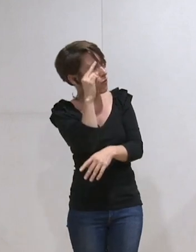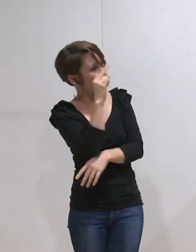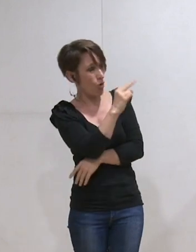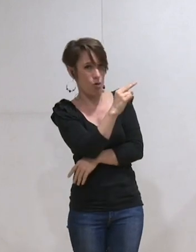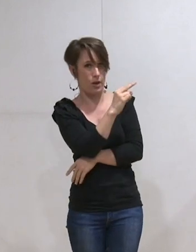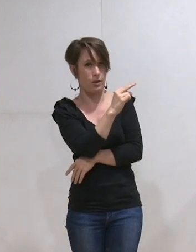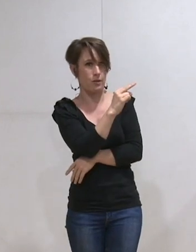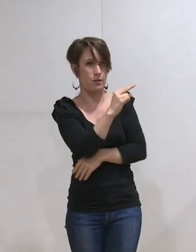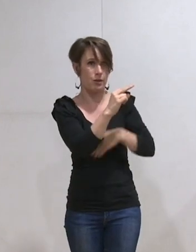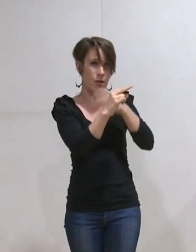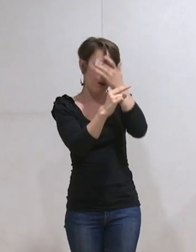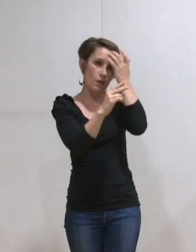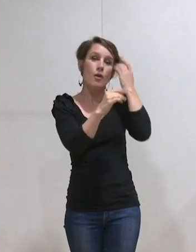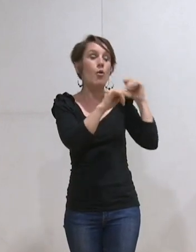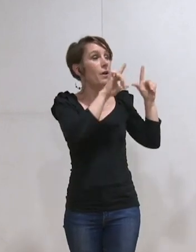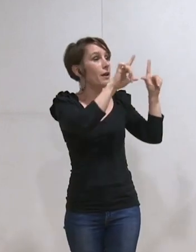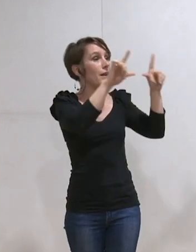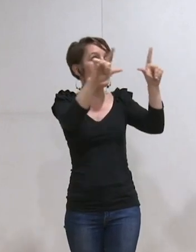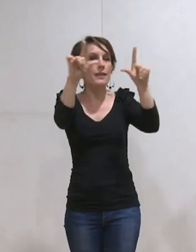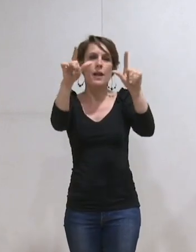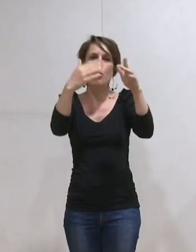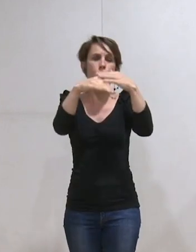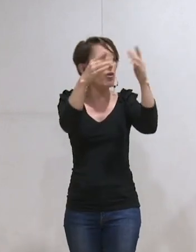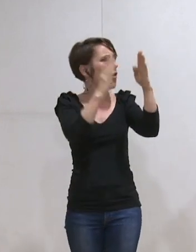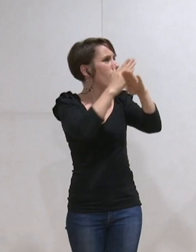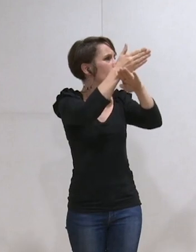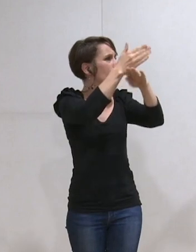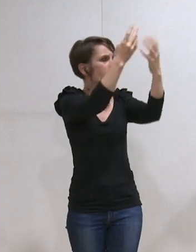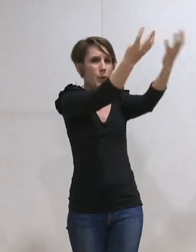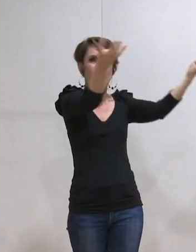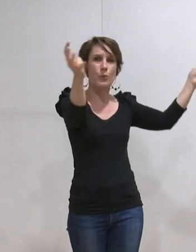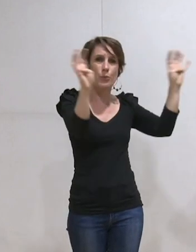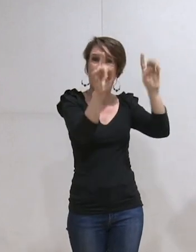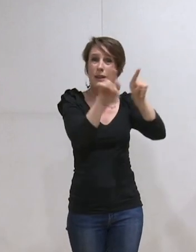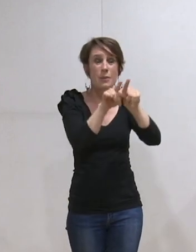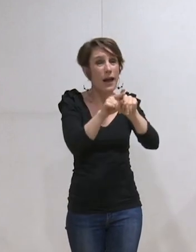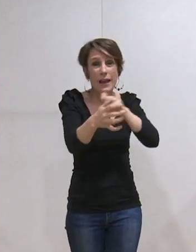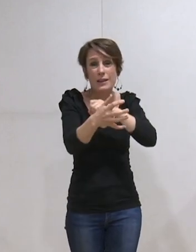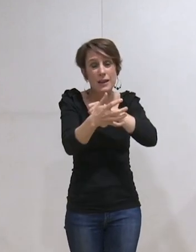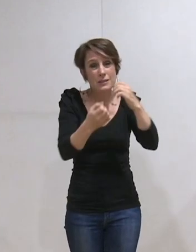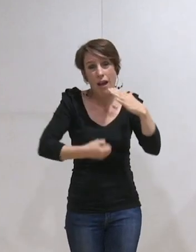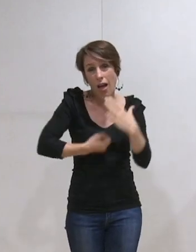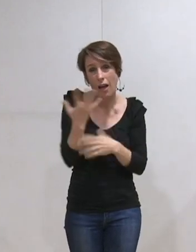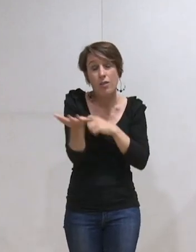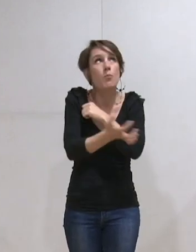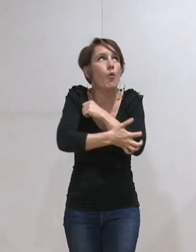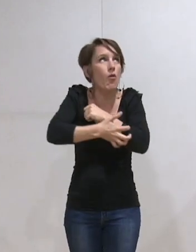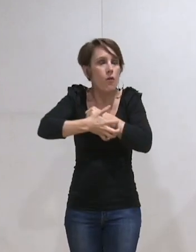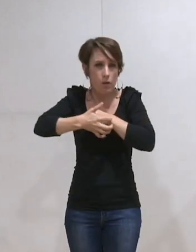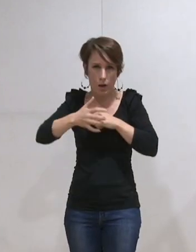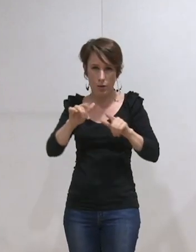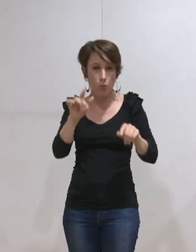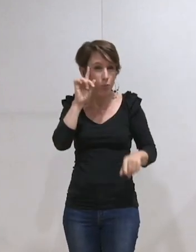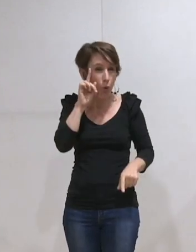religieusement les tableaux qui sont présentés dans la trium c'est aussi de l'arté pova parce que les gens qui ont fait ça ils ont fait ça dans des